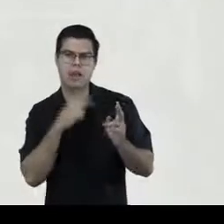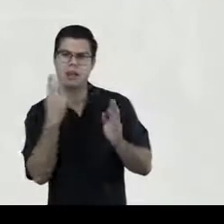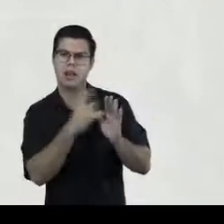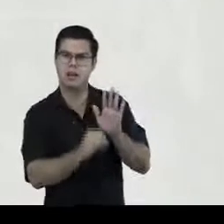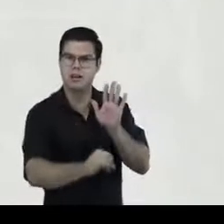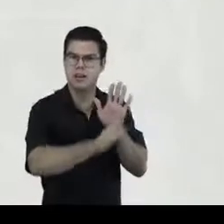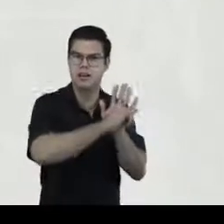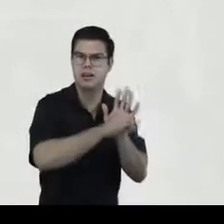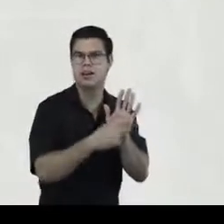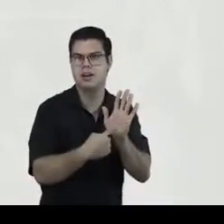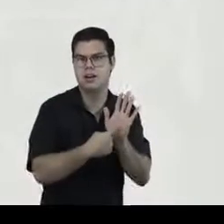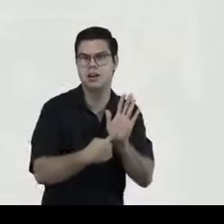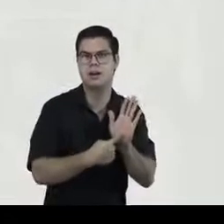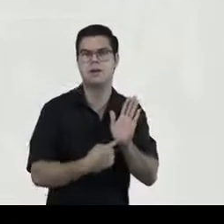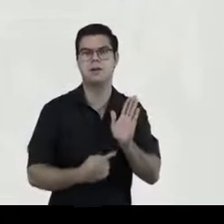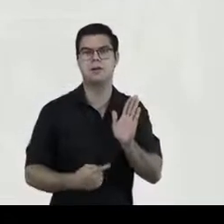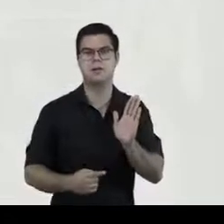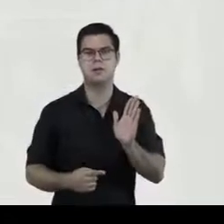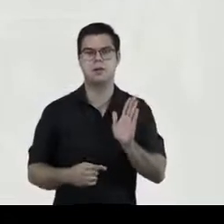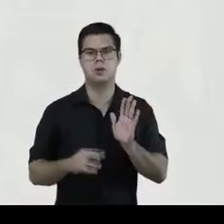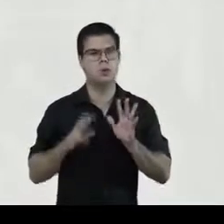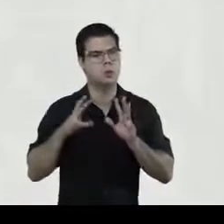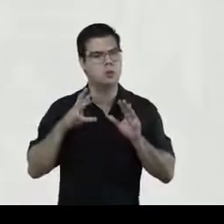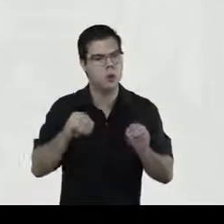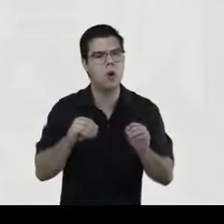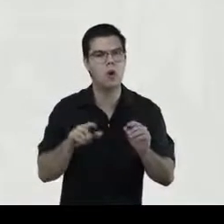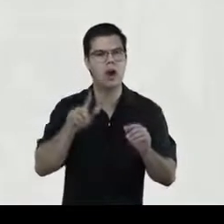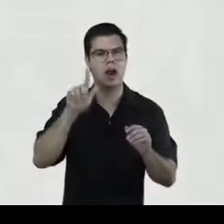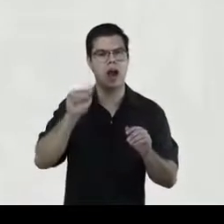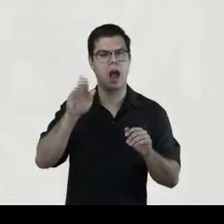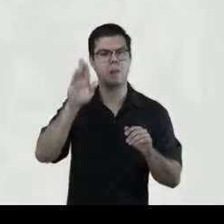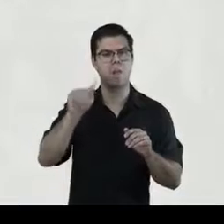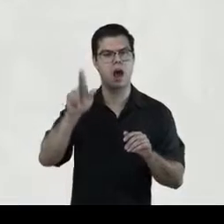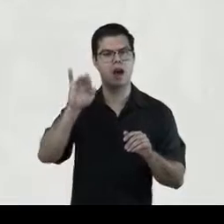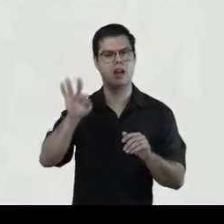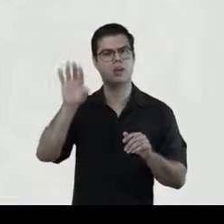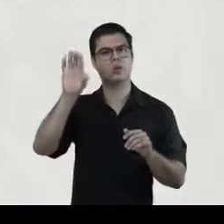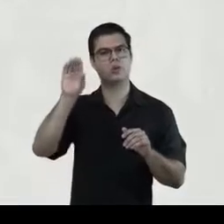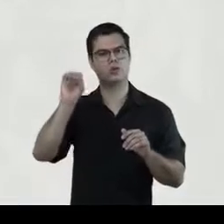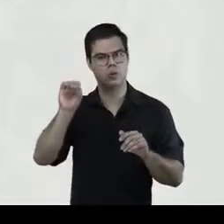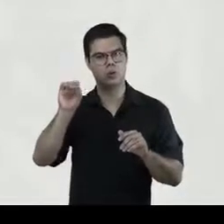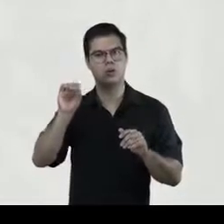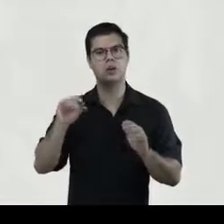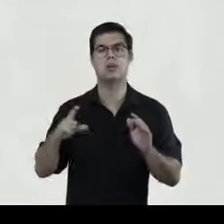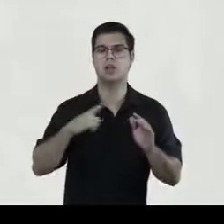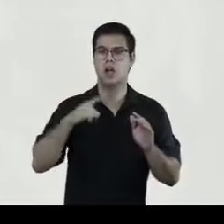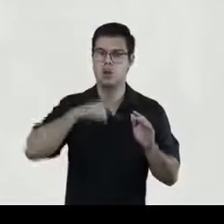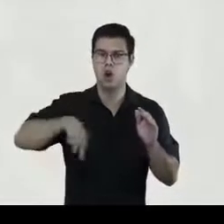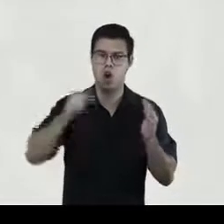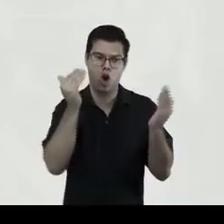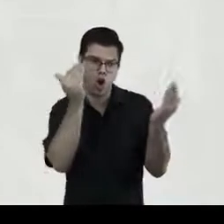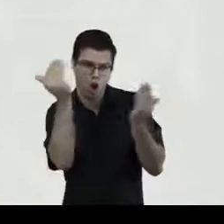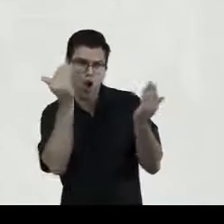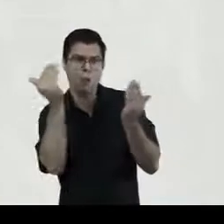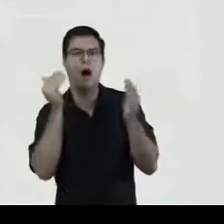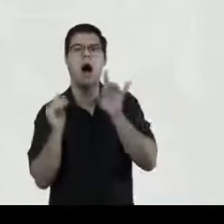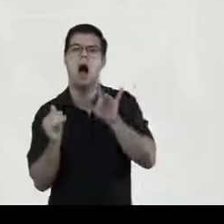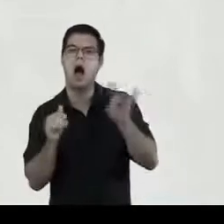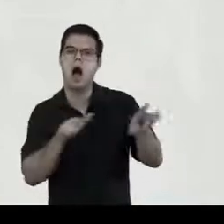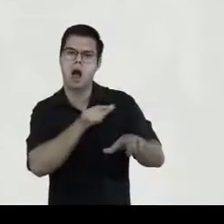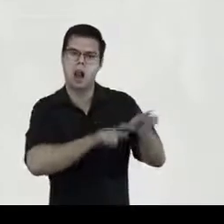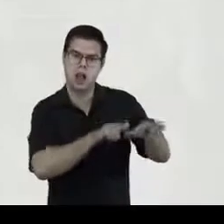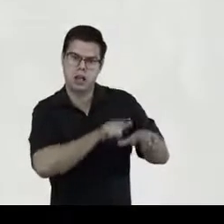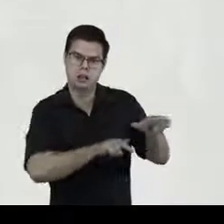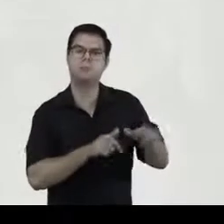die man dann mit dem vorliegenden Druck Zeichen für Zeichen abgleichen kann. Wenn man hier feststellt, dass man die